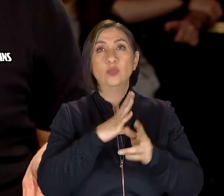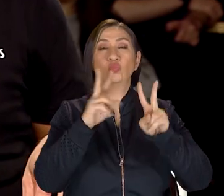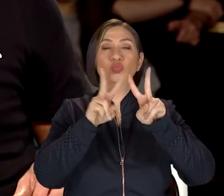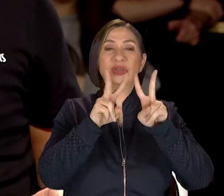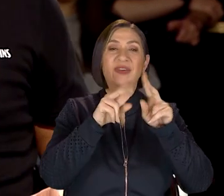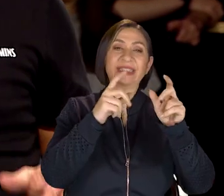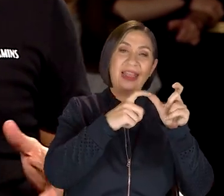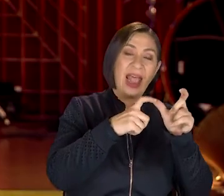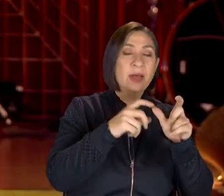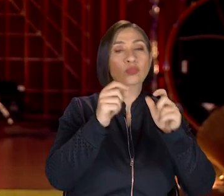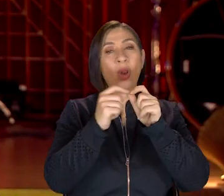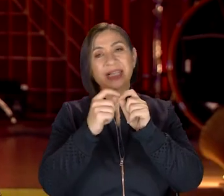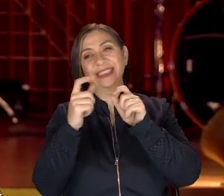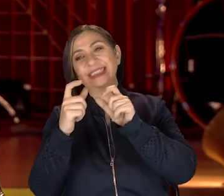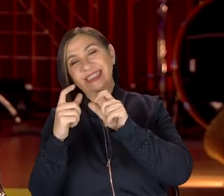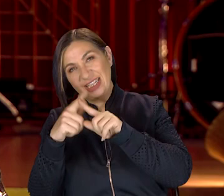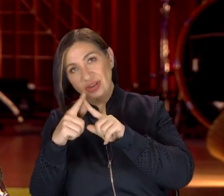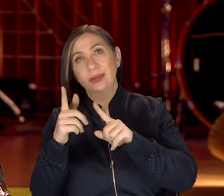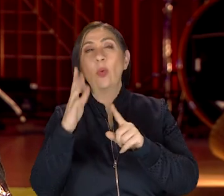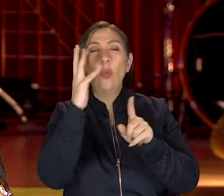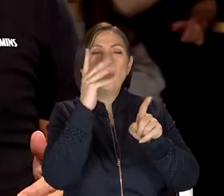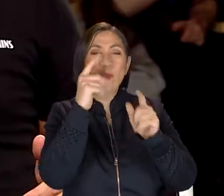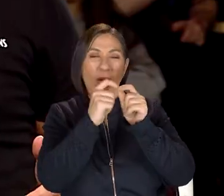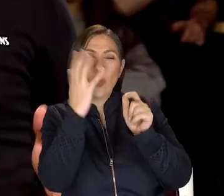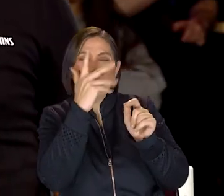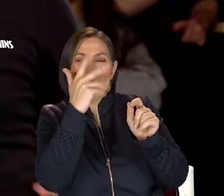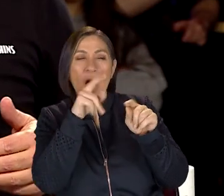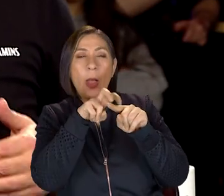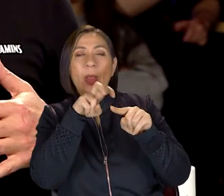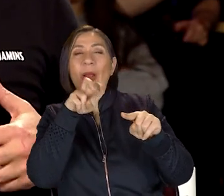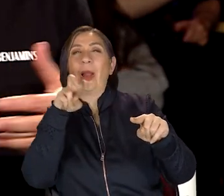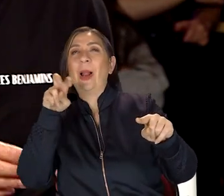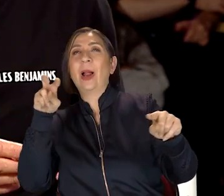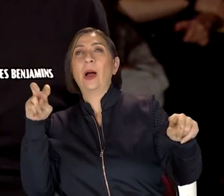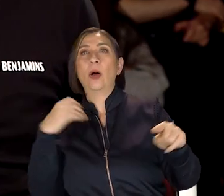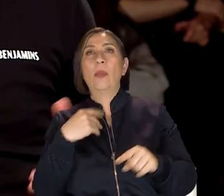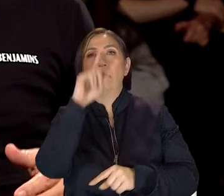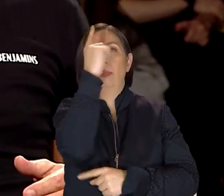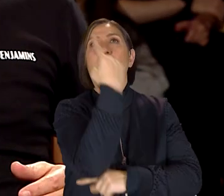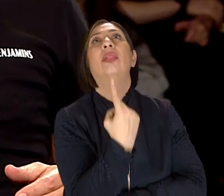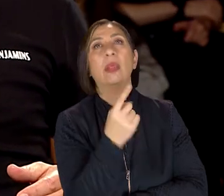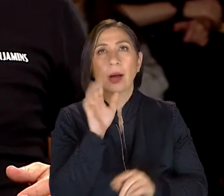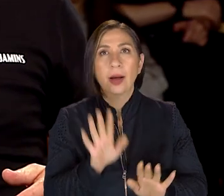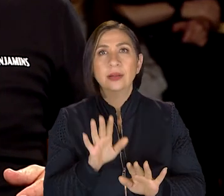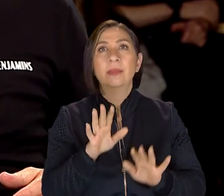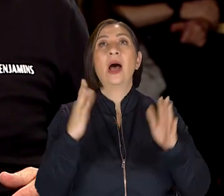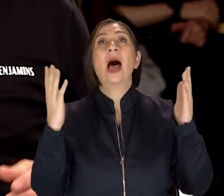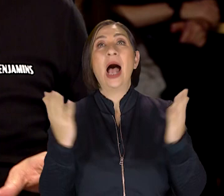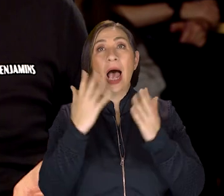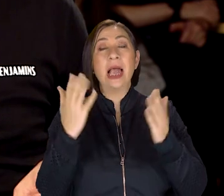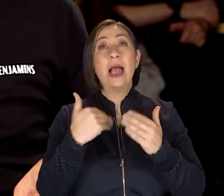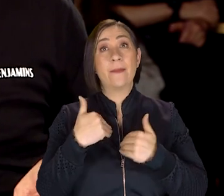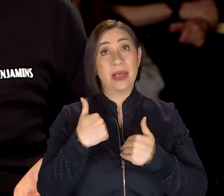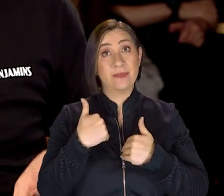Mustafa Sandal Bülent Ezcan. Sonra Bülent utangaçlığından ve çekingenliğinden iyice geri kaçtı. Ben o arada ön plana çıkmış oldum. Hala